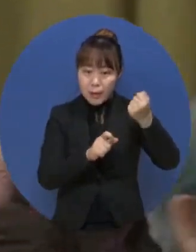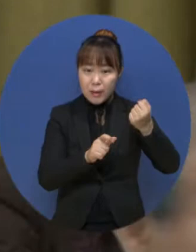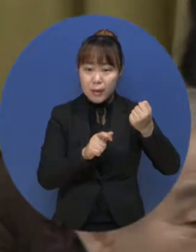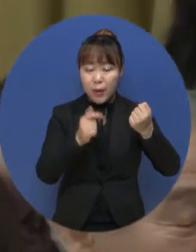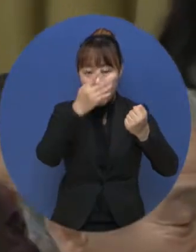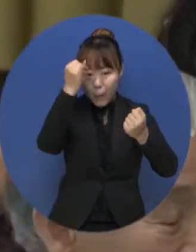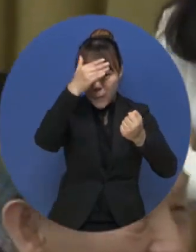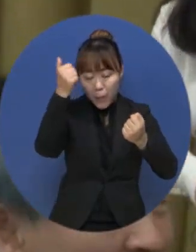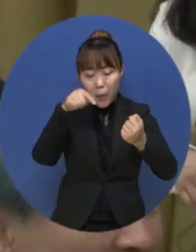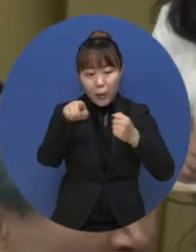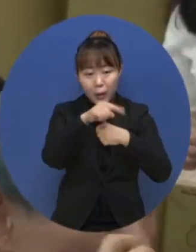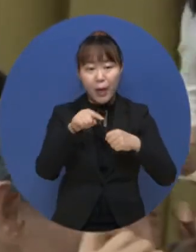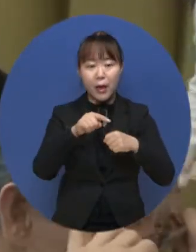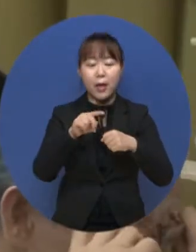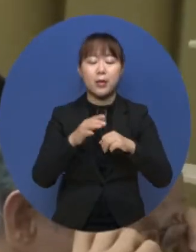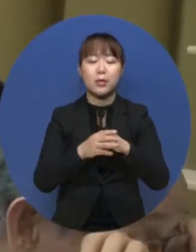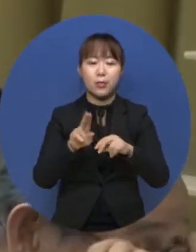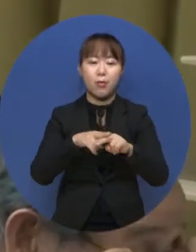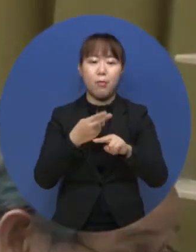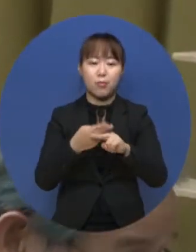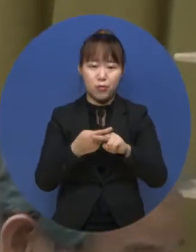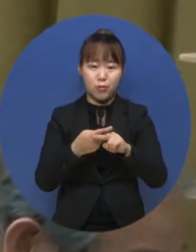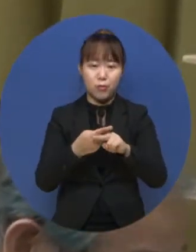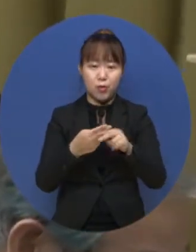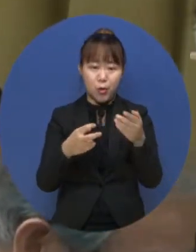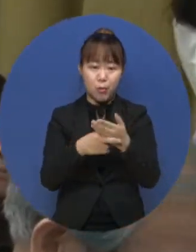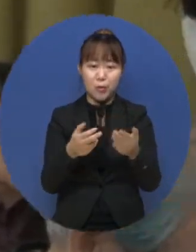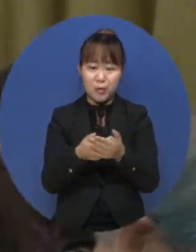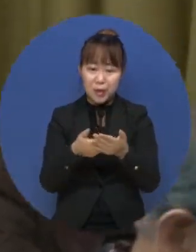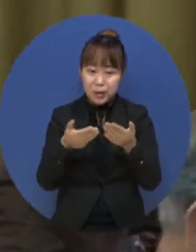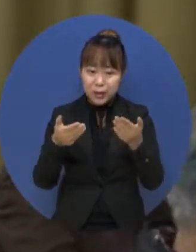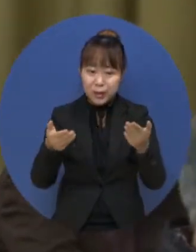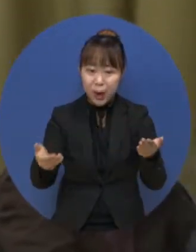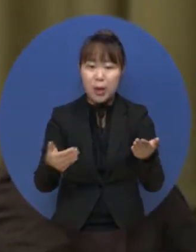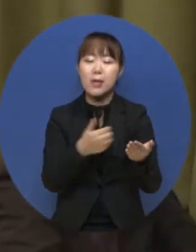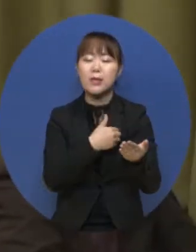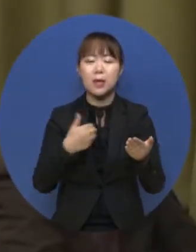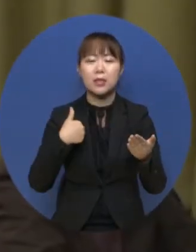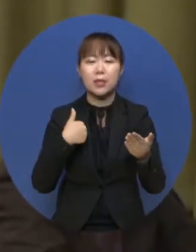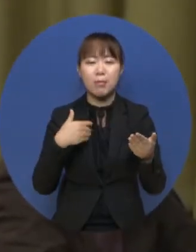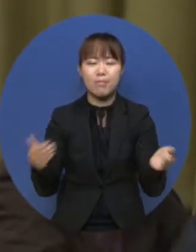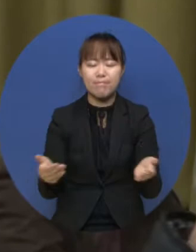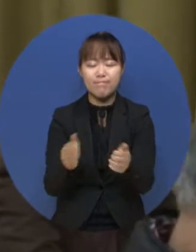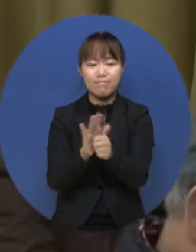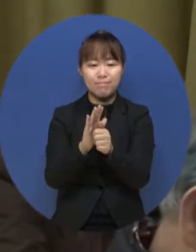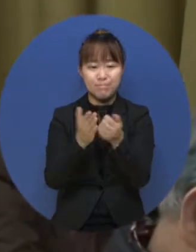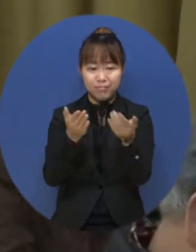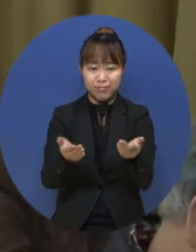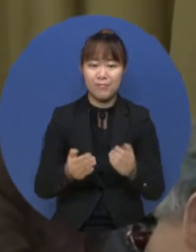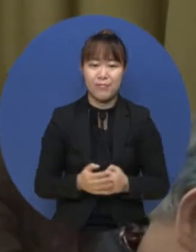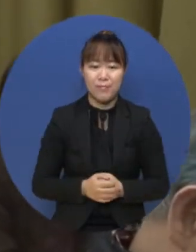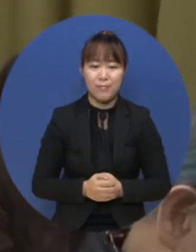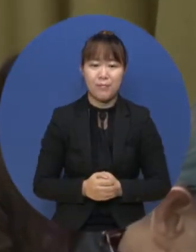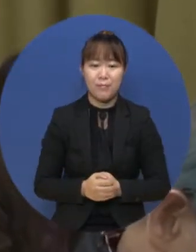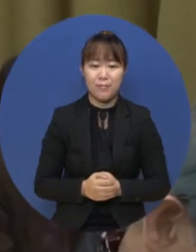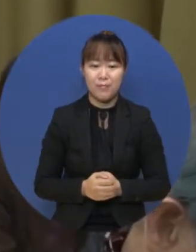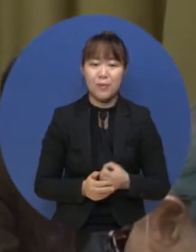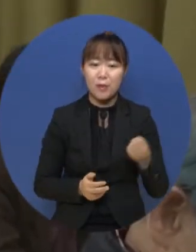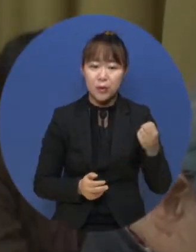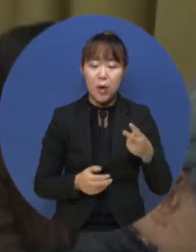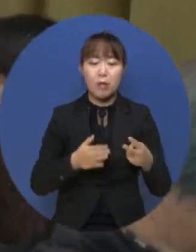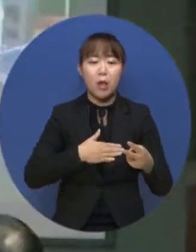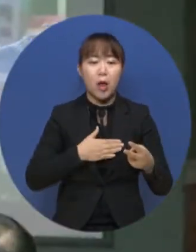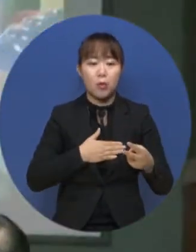시니어들에게 경품권을 선물로 전해주면서 자신감을 북돋아 주었습니다. 또한